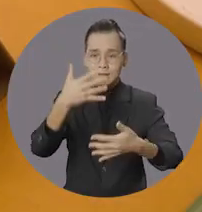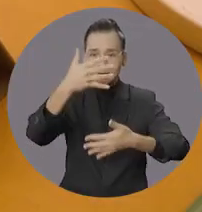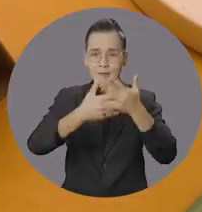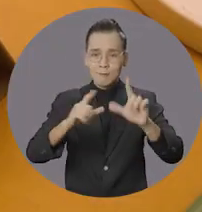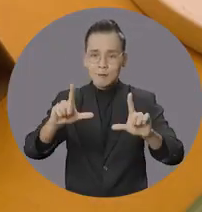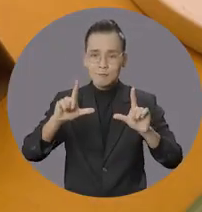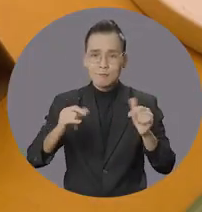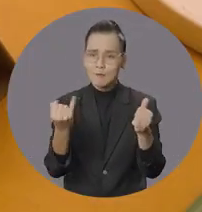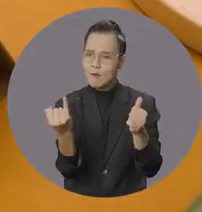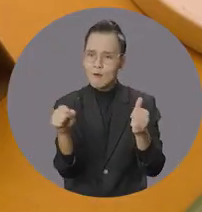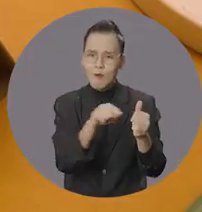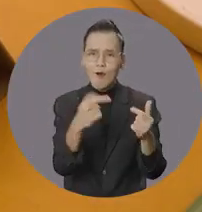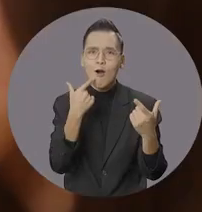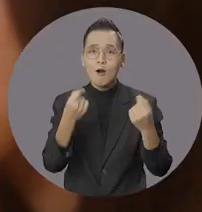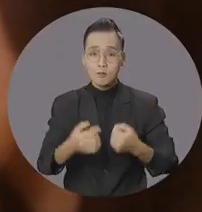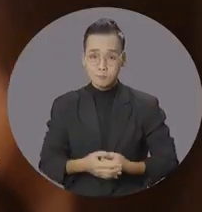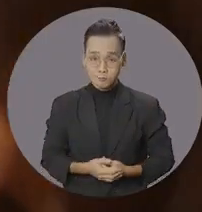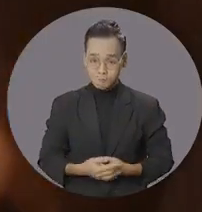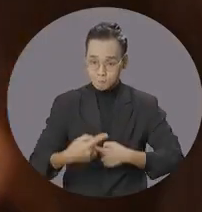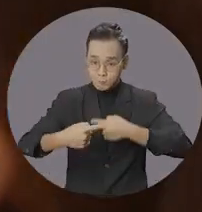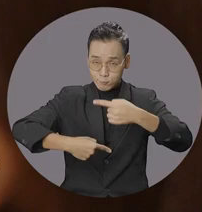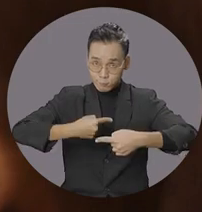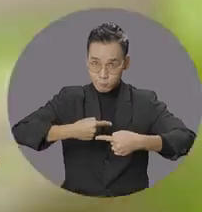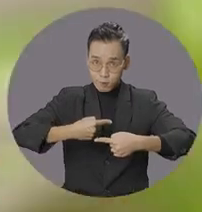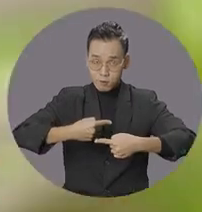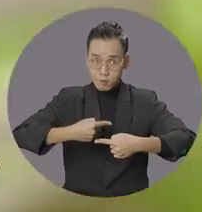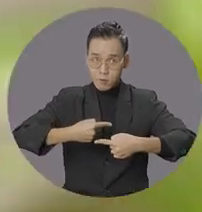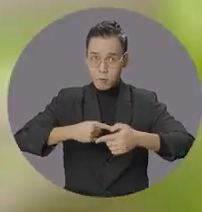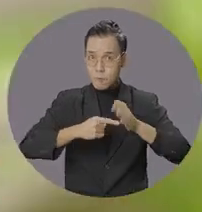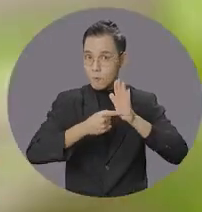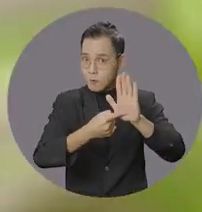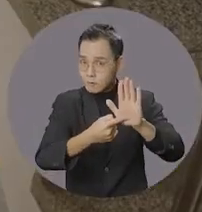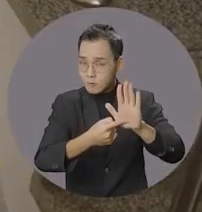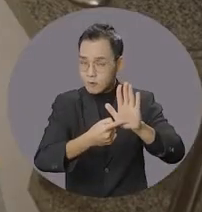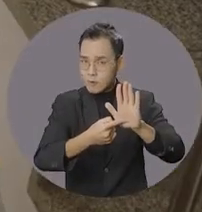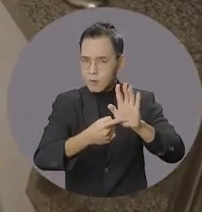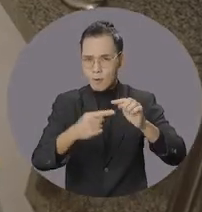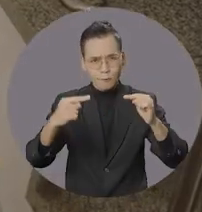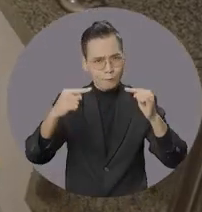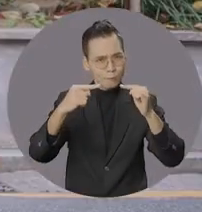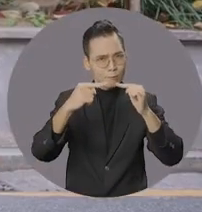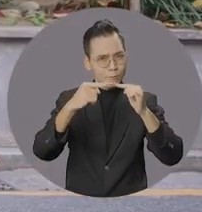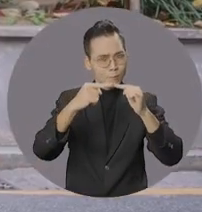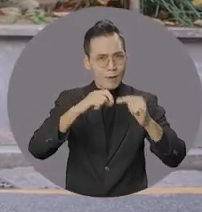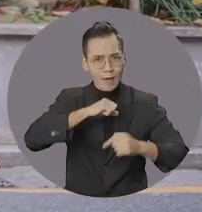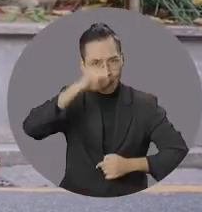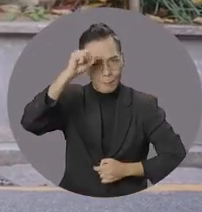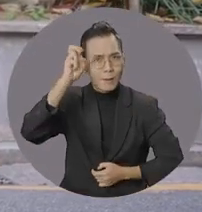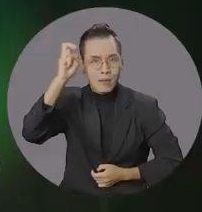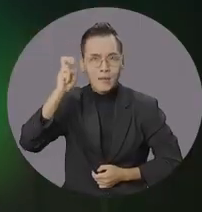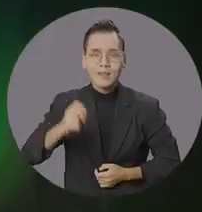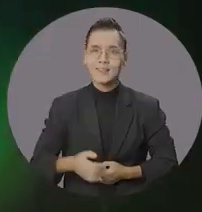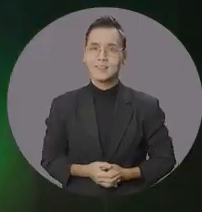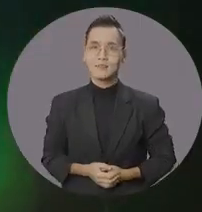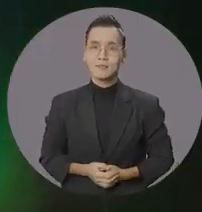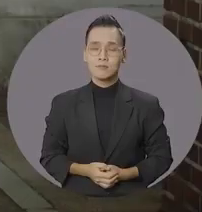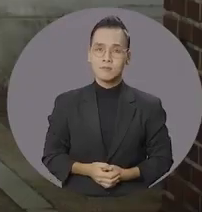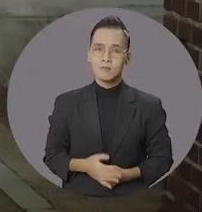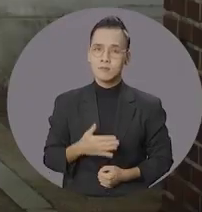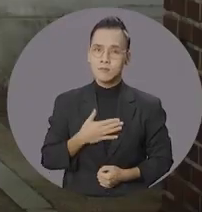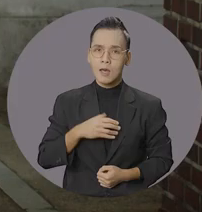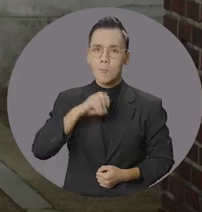주인공들처럼 말이야. 진심을 담아 표현하면 아마 알아주지 않을까? 저기,